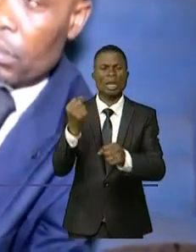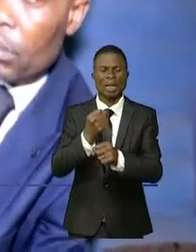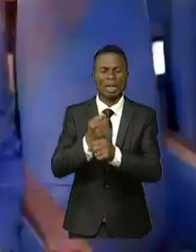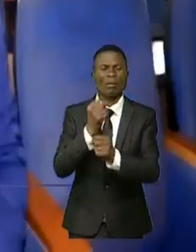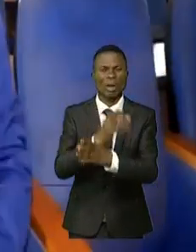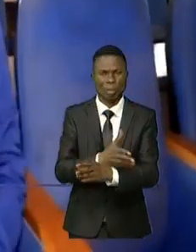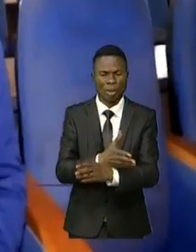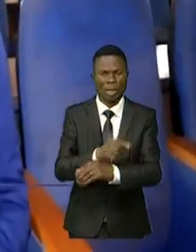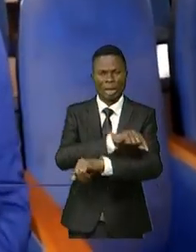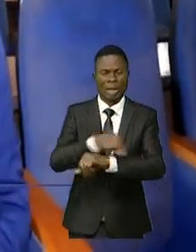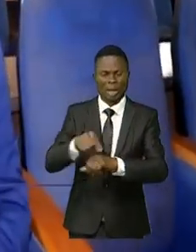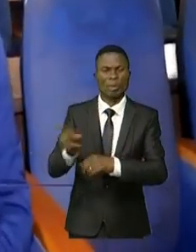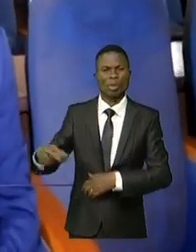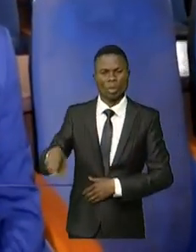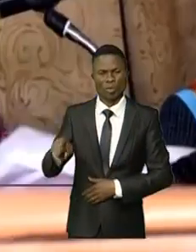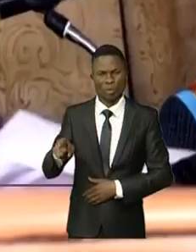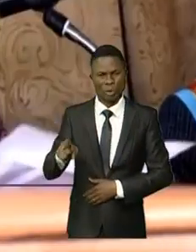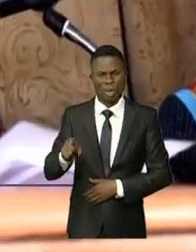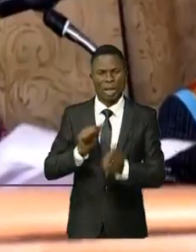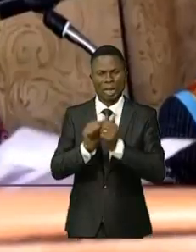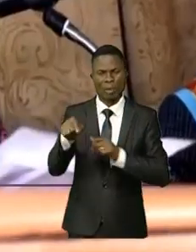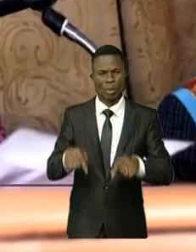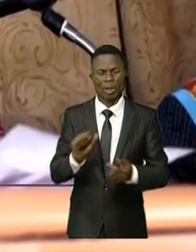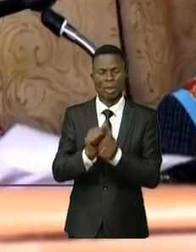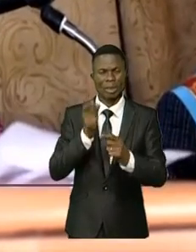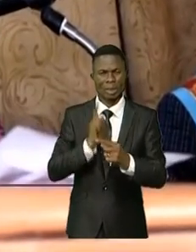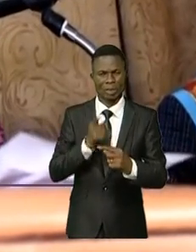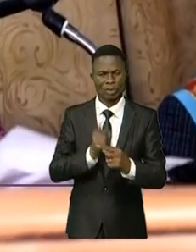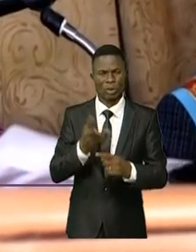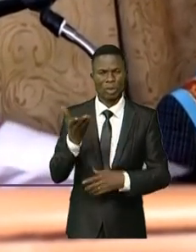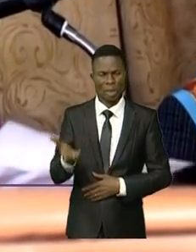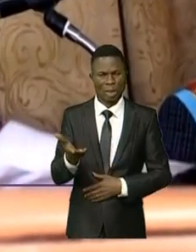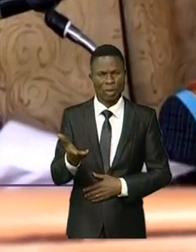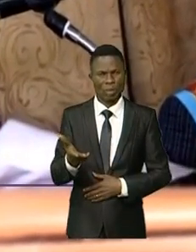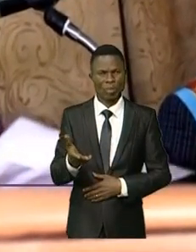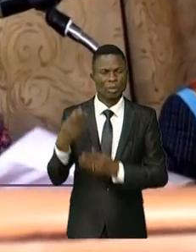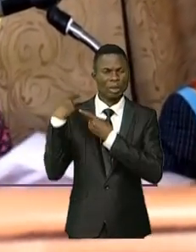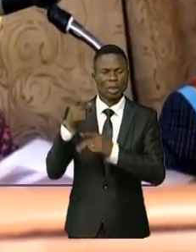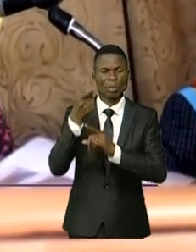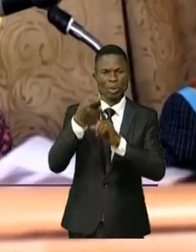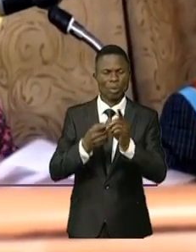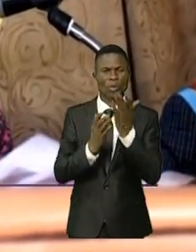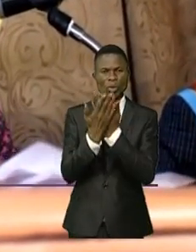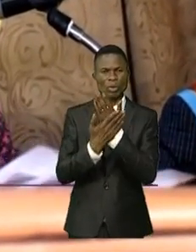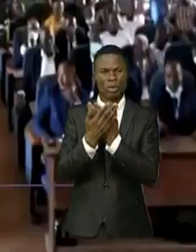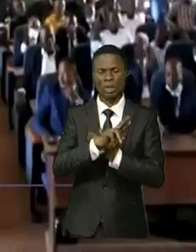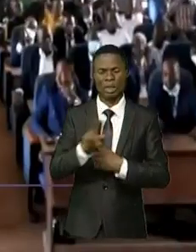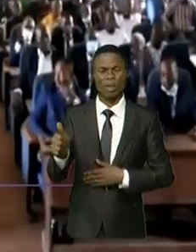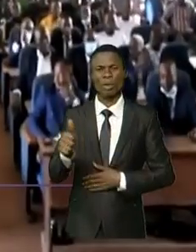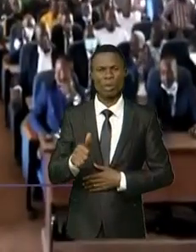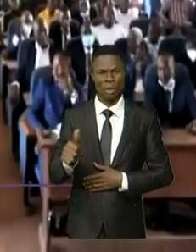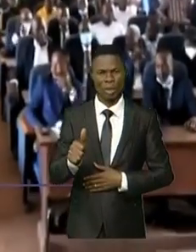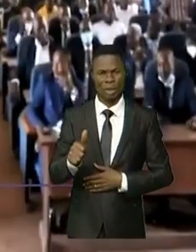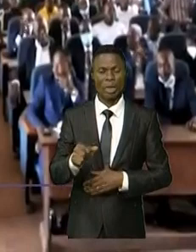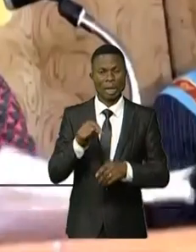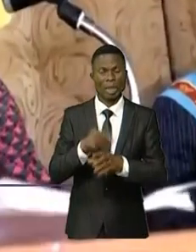cette institution provinciale qui traverse en ce moment une période tumultueuse depuis le mois de juillet 2021.